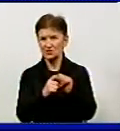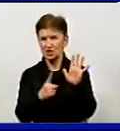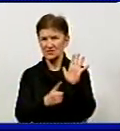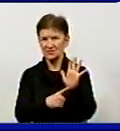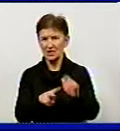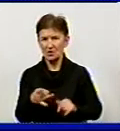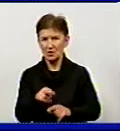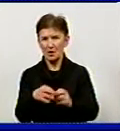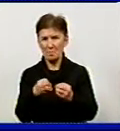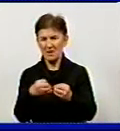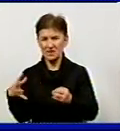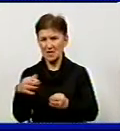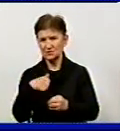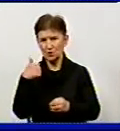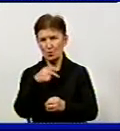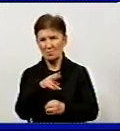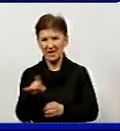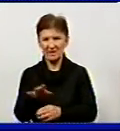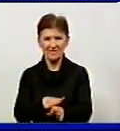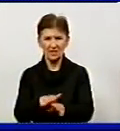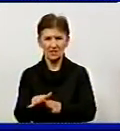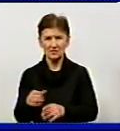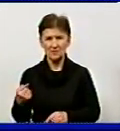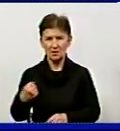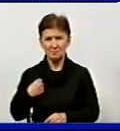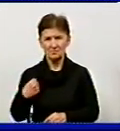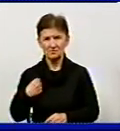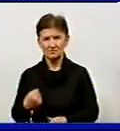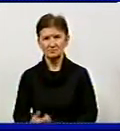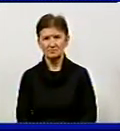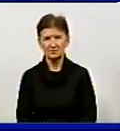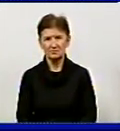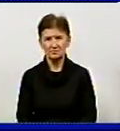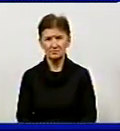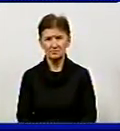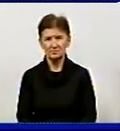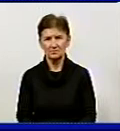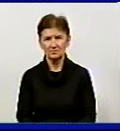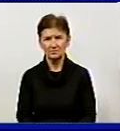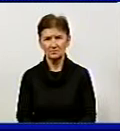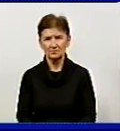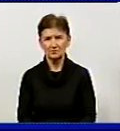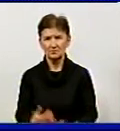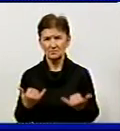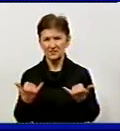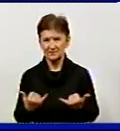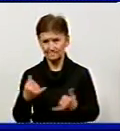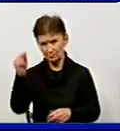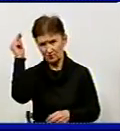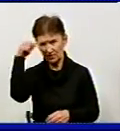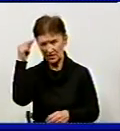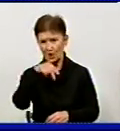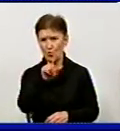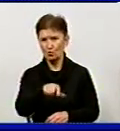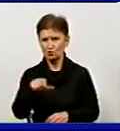16 лютого 2015 року при виконанні бойового завдання. Від сьогодні учні понад 300